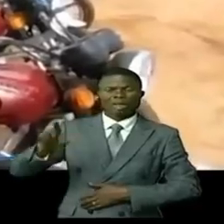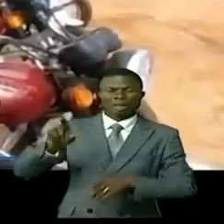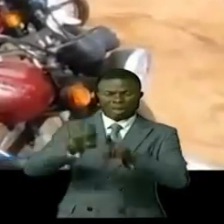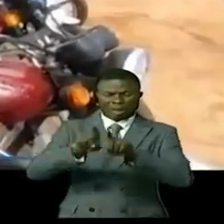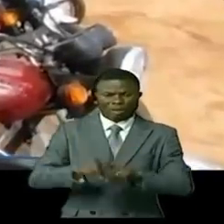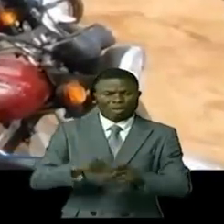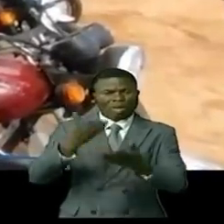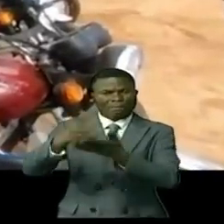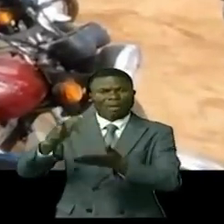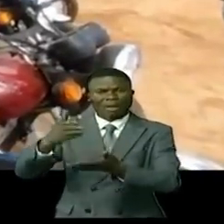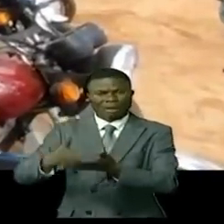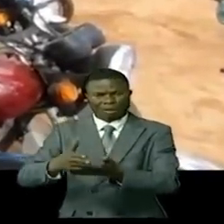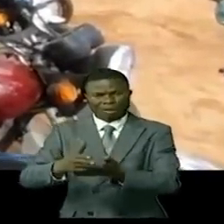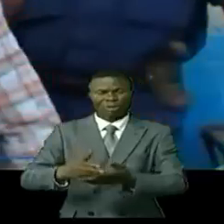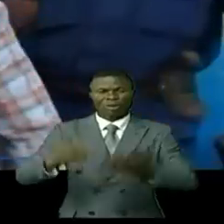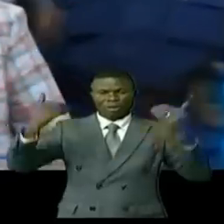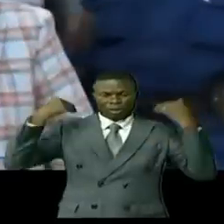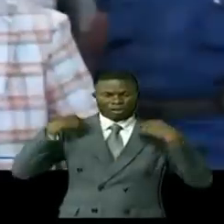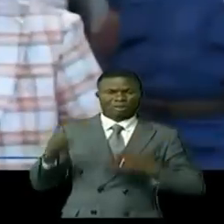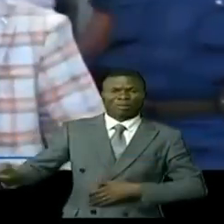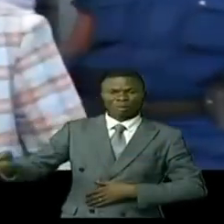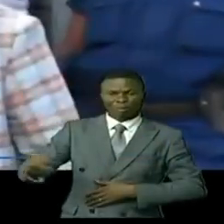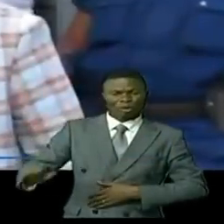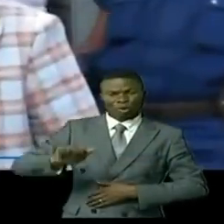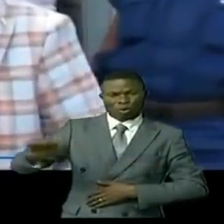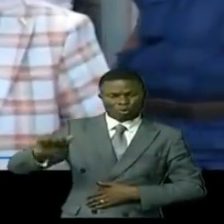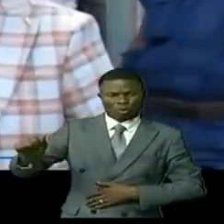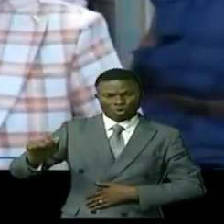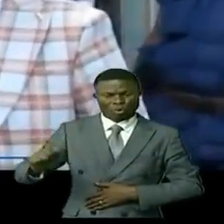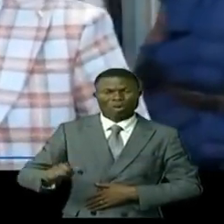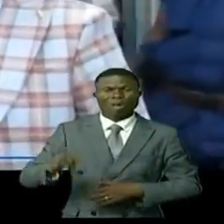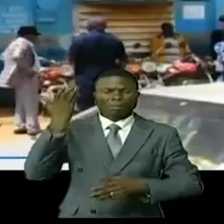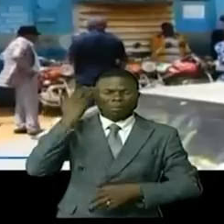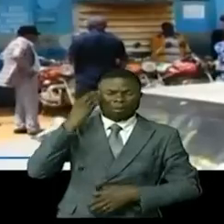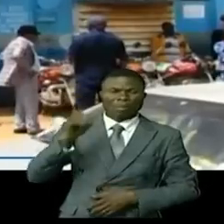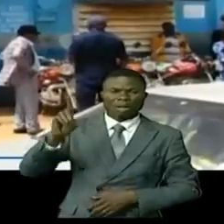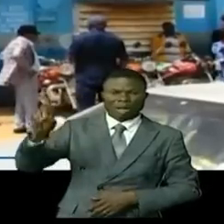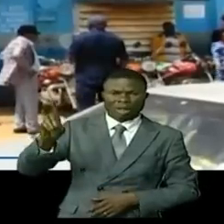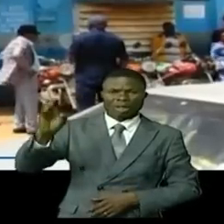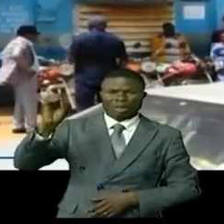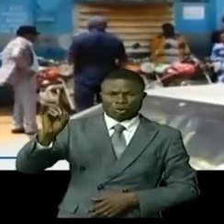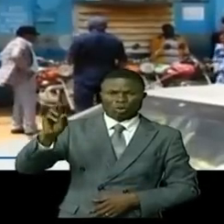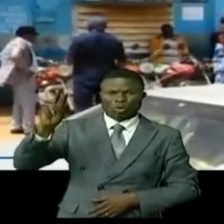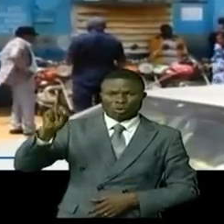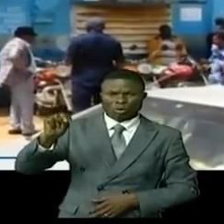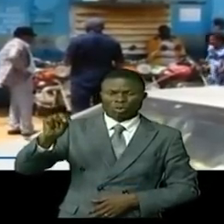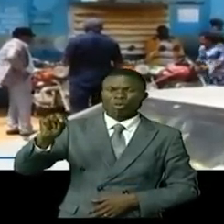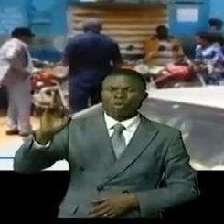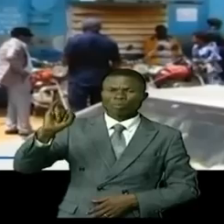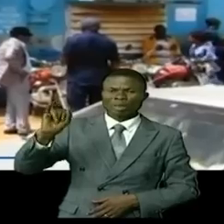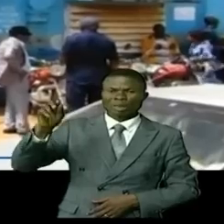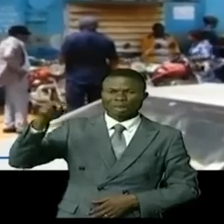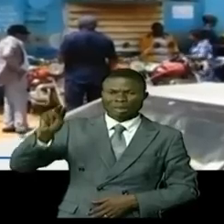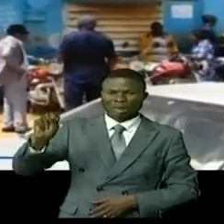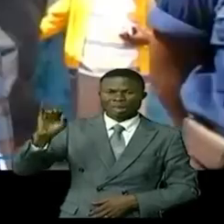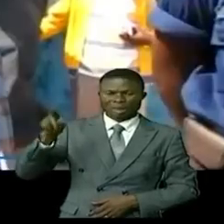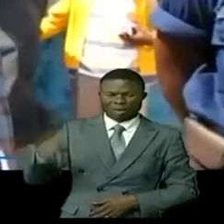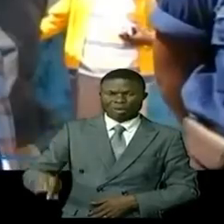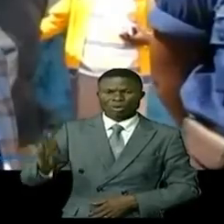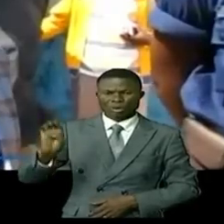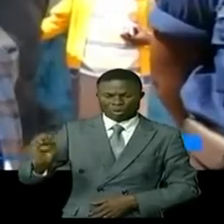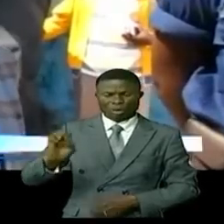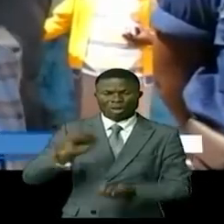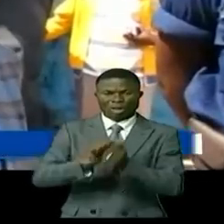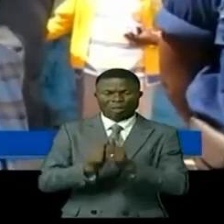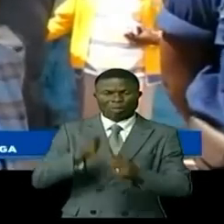été distribués par le chef de secteur lui-même, Dominique Savio, en début de week-end. Il y a des problèmes qui se posent quand